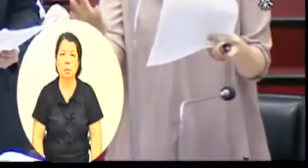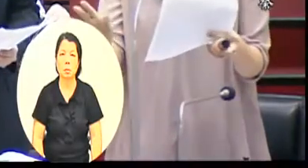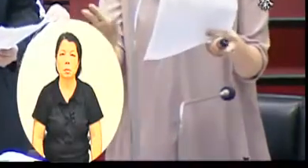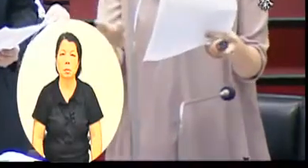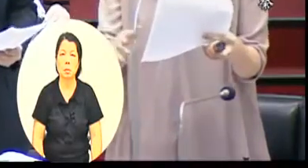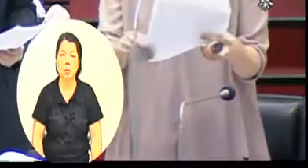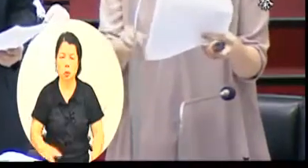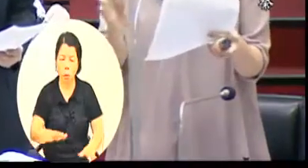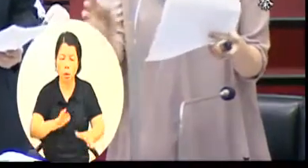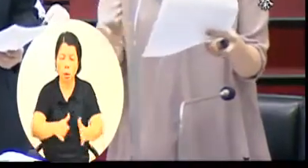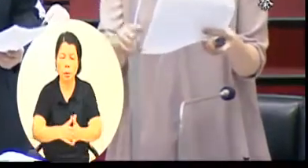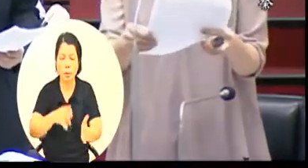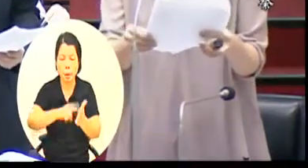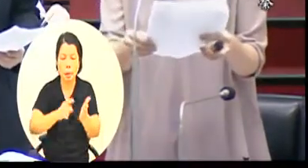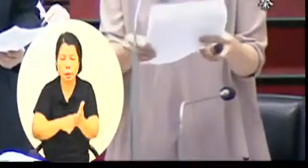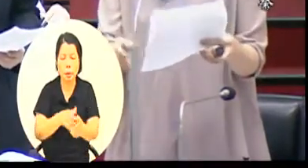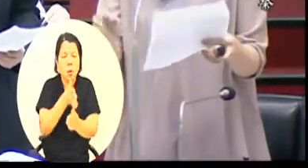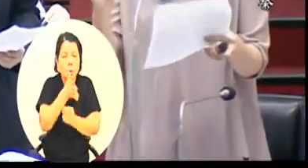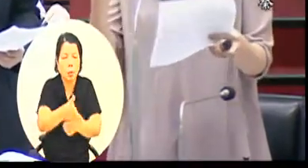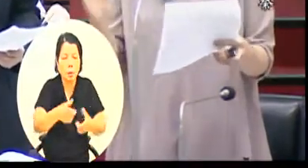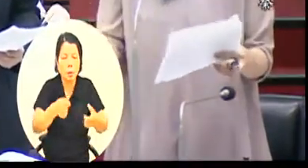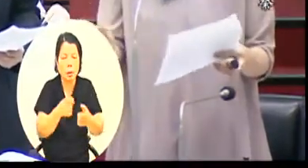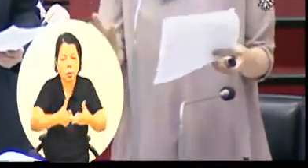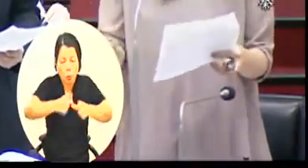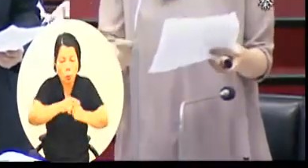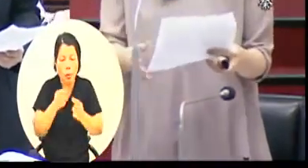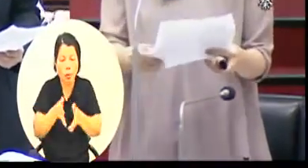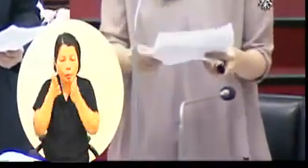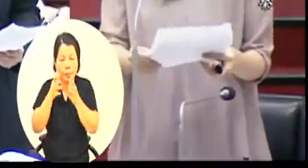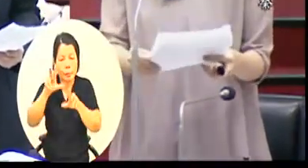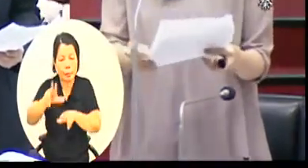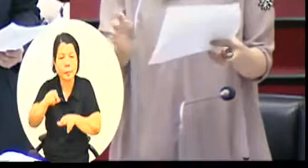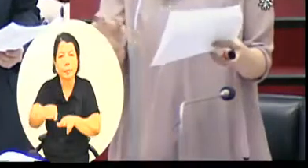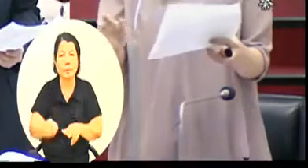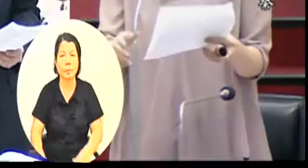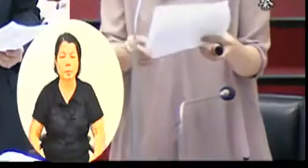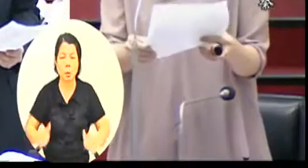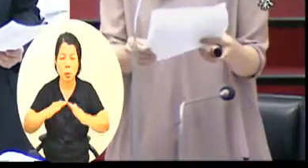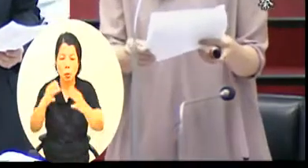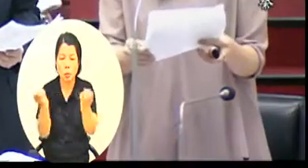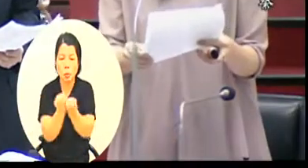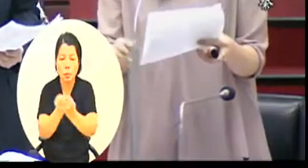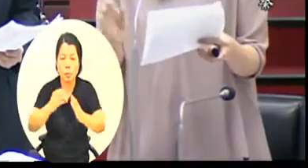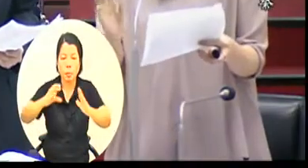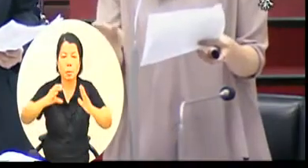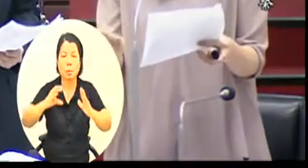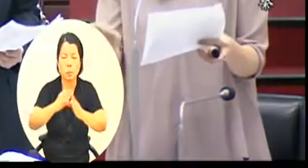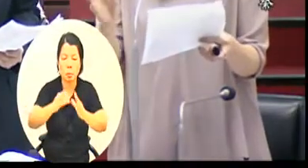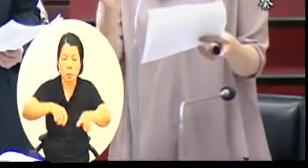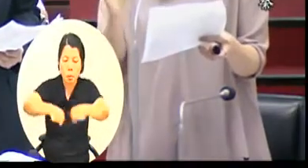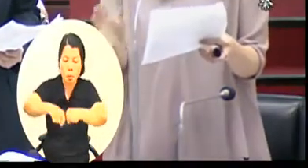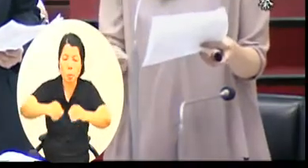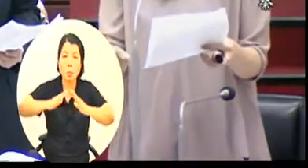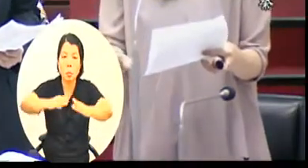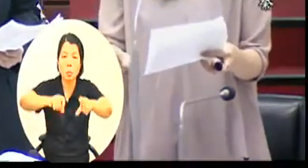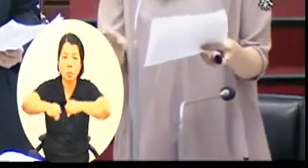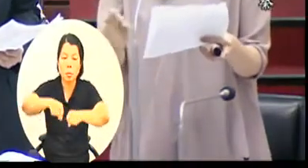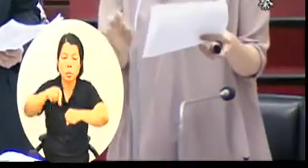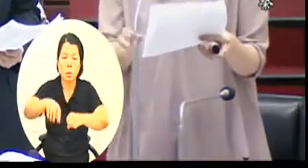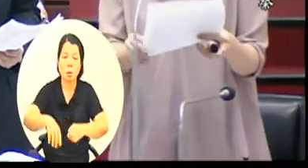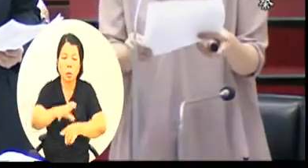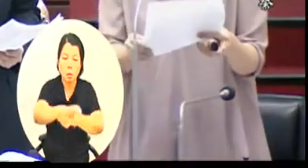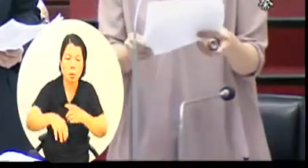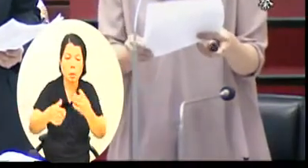我现在问一个最简单，你针对这个问题，就是说，在我们都发局的都市计划里面哦，现在都市计划里面的农业